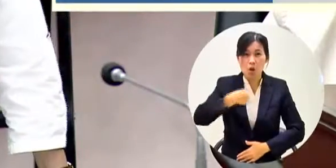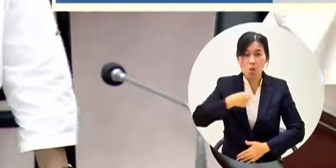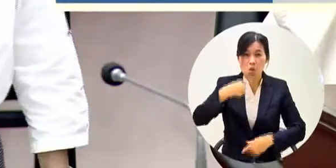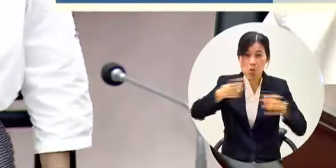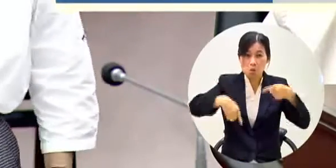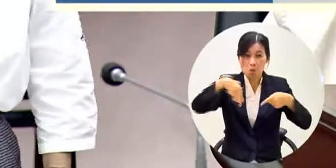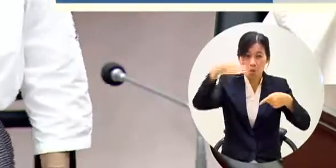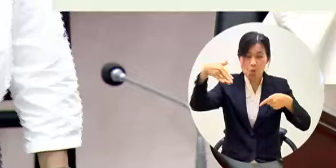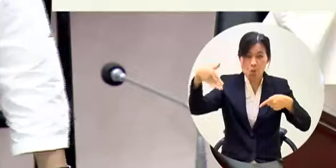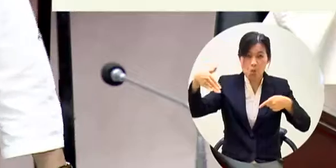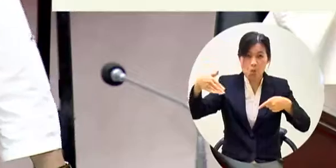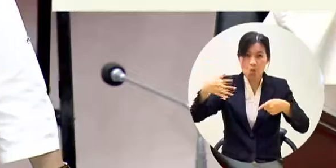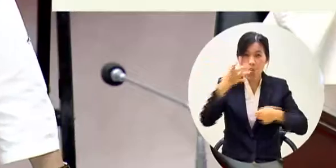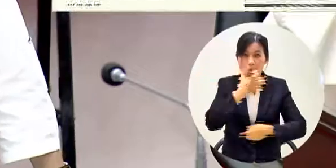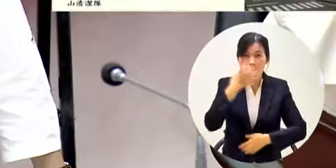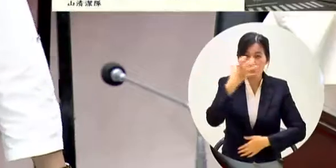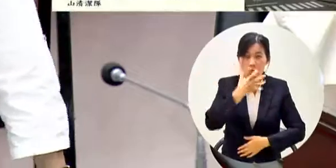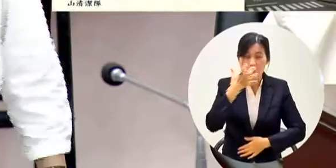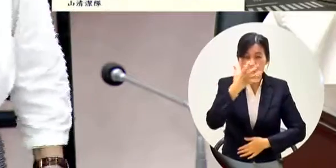好